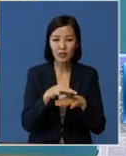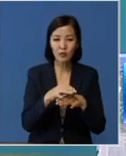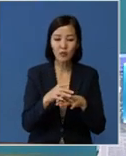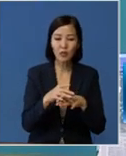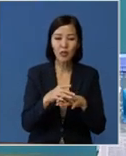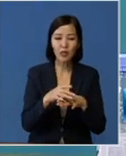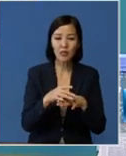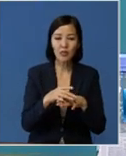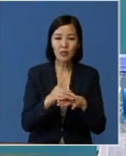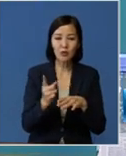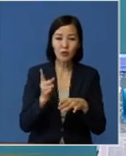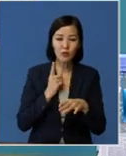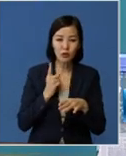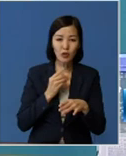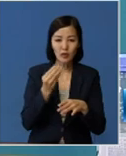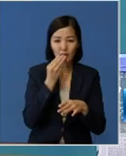басқа вот питание,